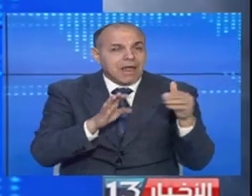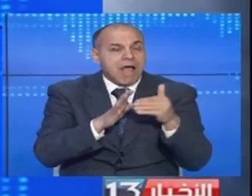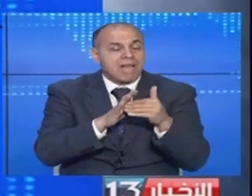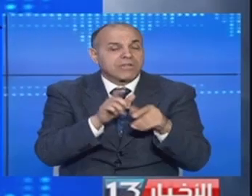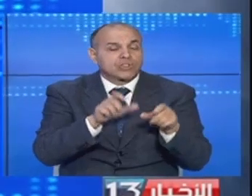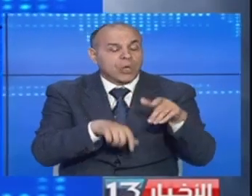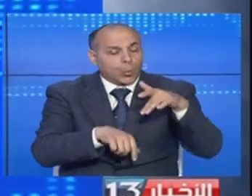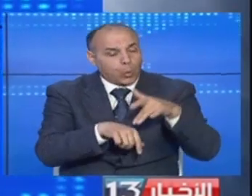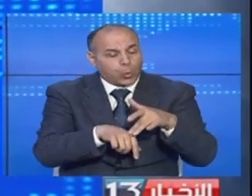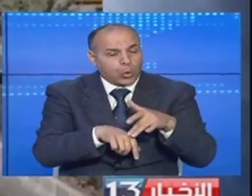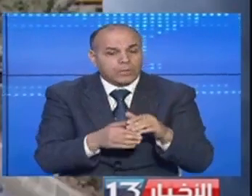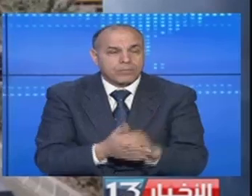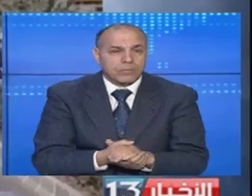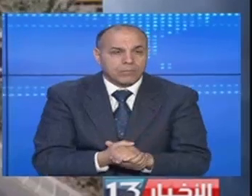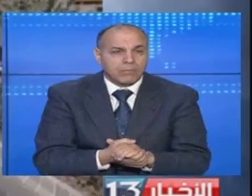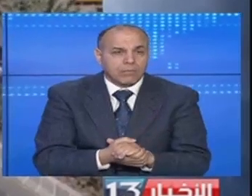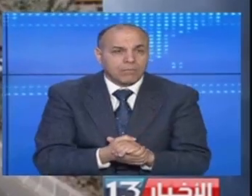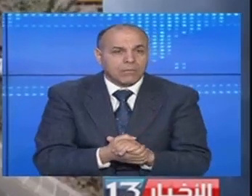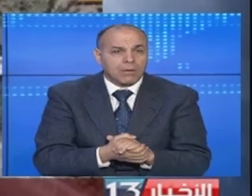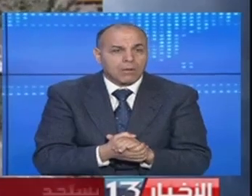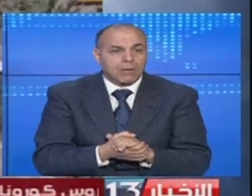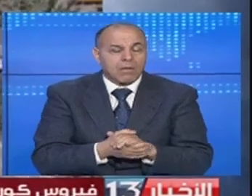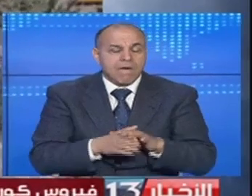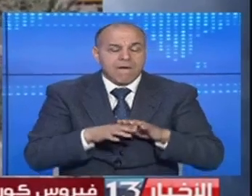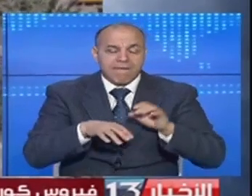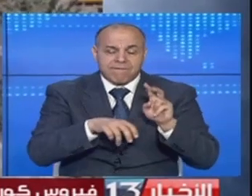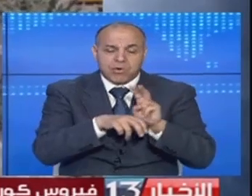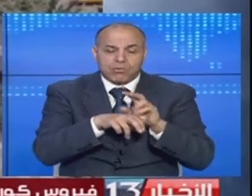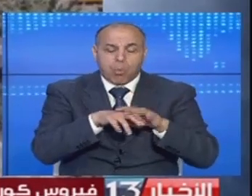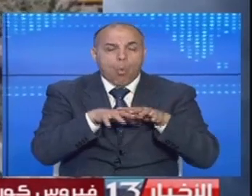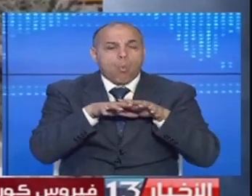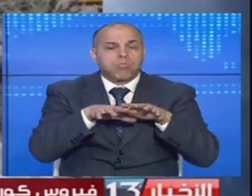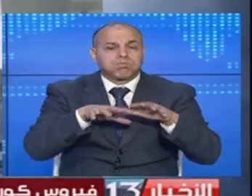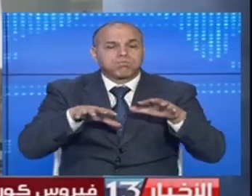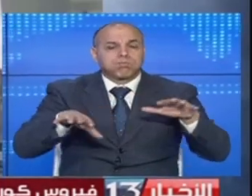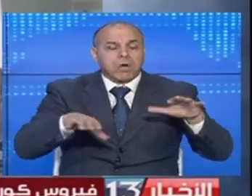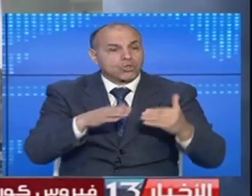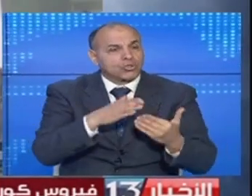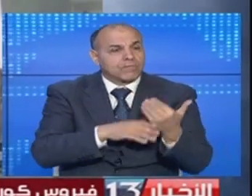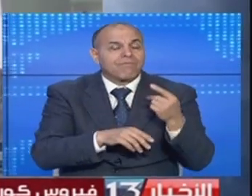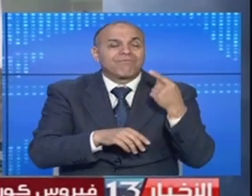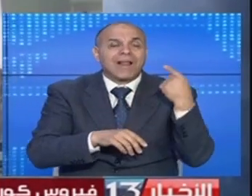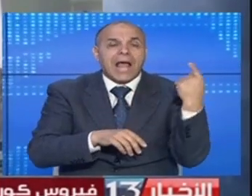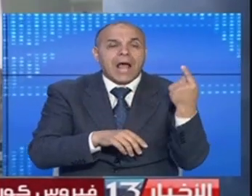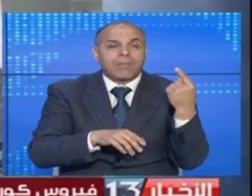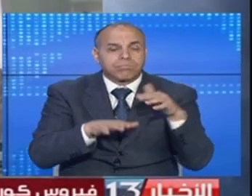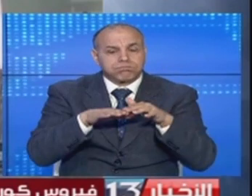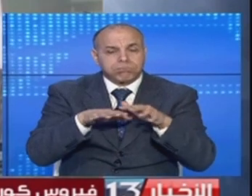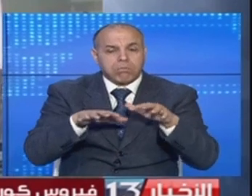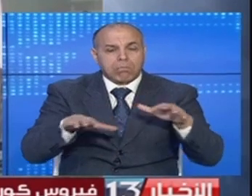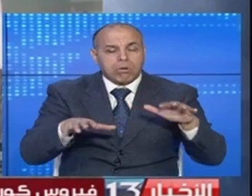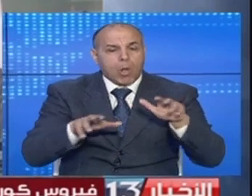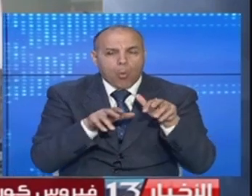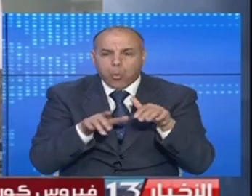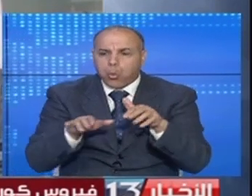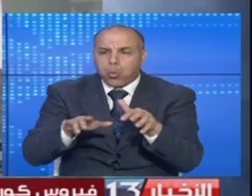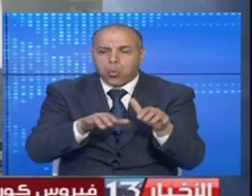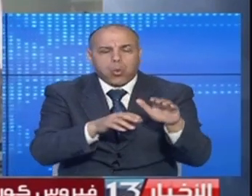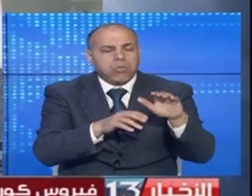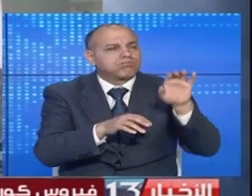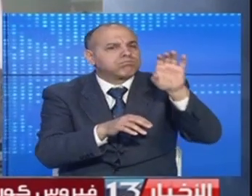شخص مع اتساع رقعه تفشي فيروس كورونا المستجد في دول العالم وتسارع نسق زحفه عبر